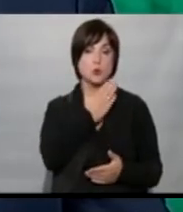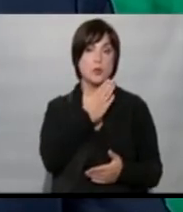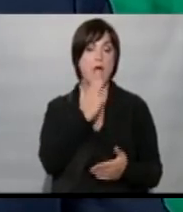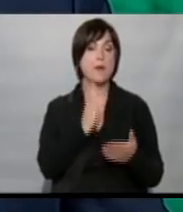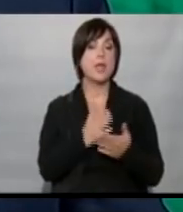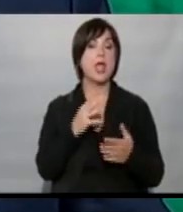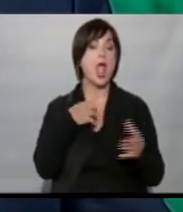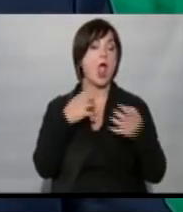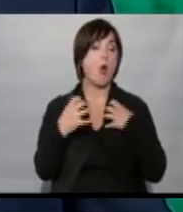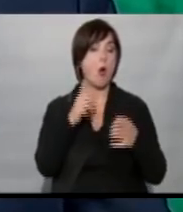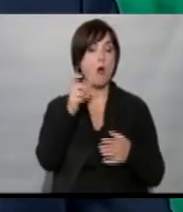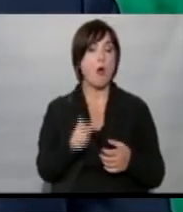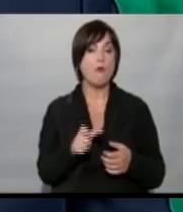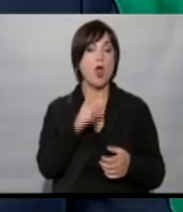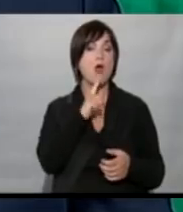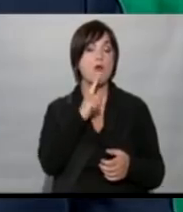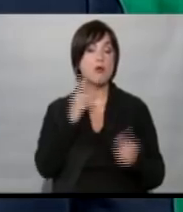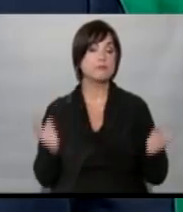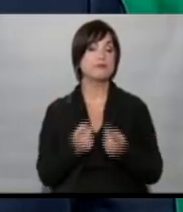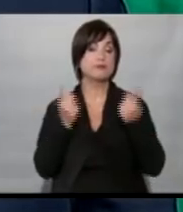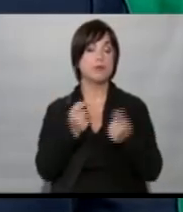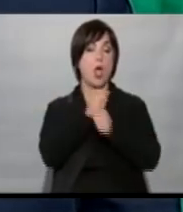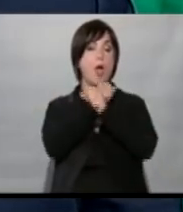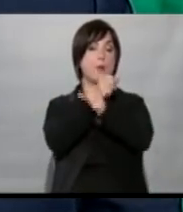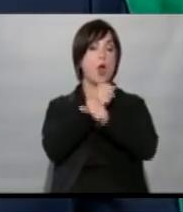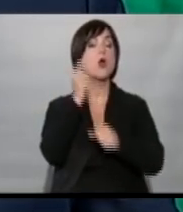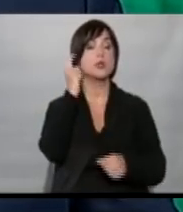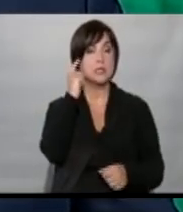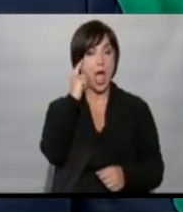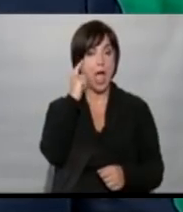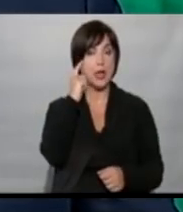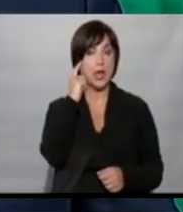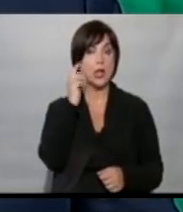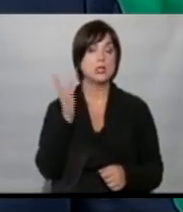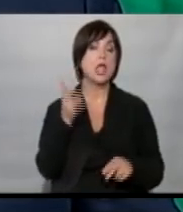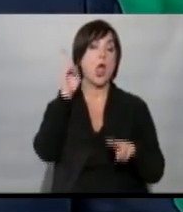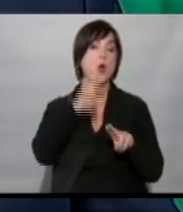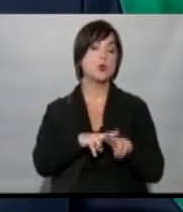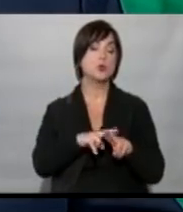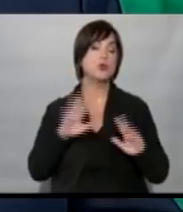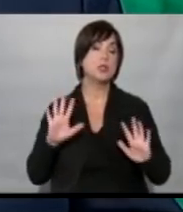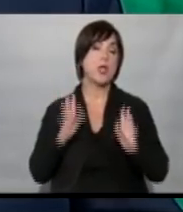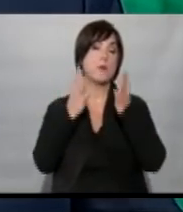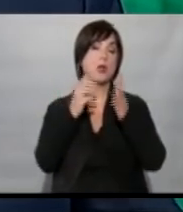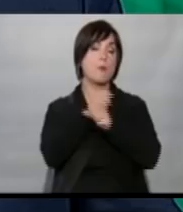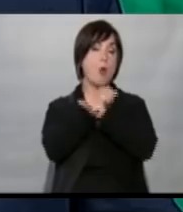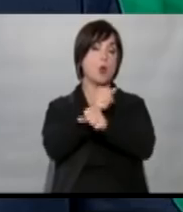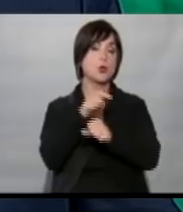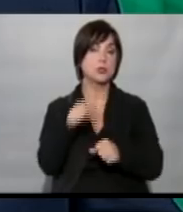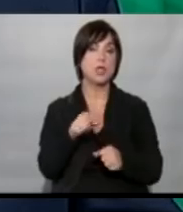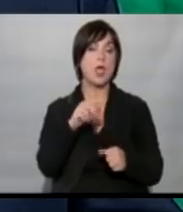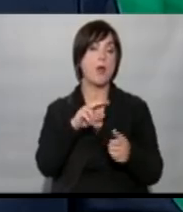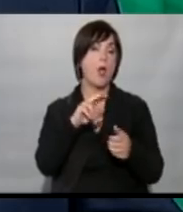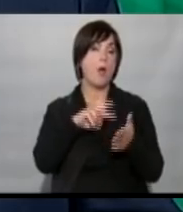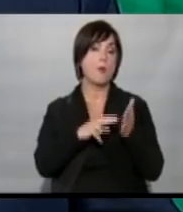Бидејќи актерите, тоа кој што го пропагираа бојкотот, тоа го знаеа, се одлучија за бојкот и тоа е политички макиавелизам,